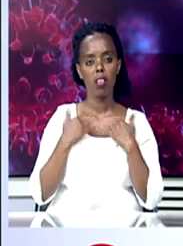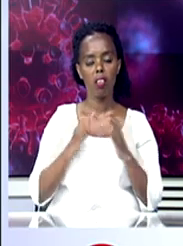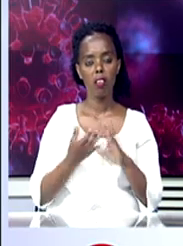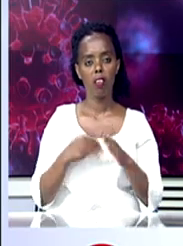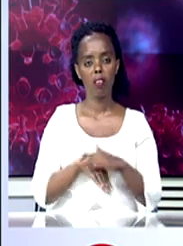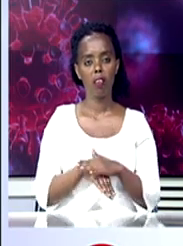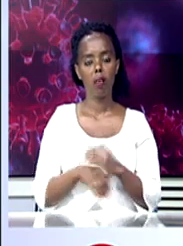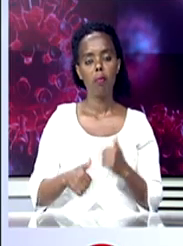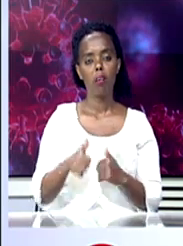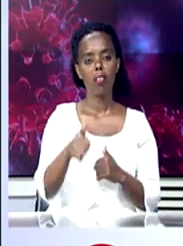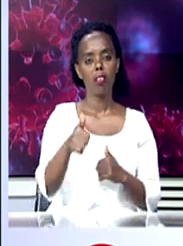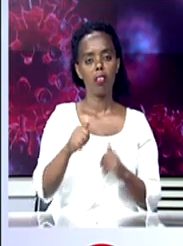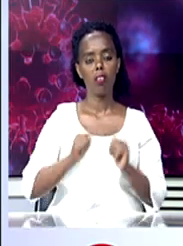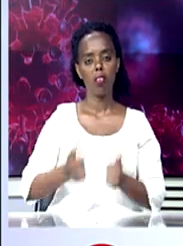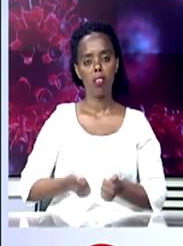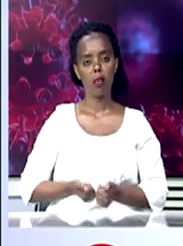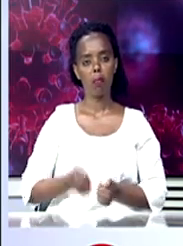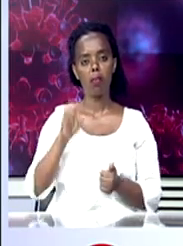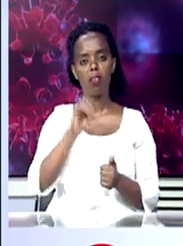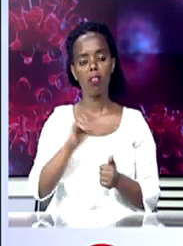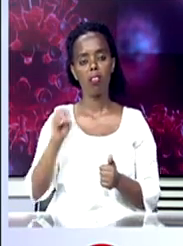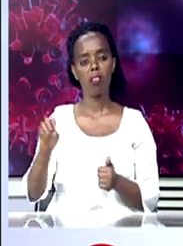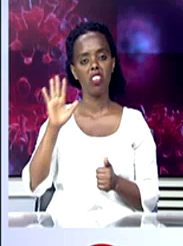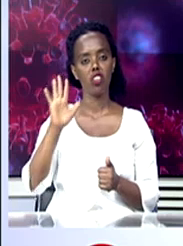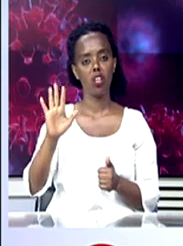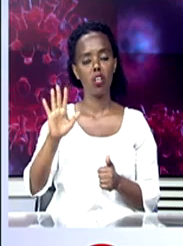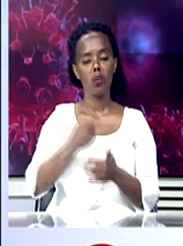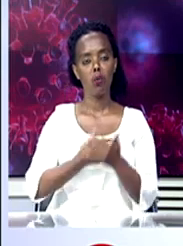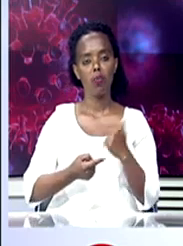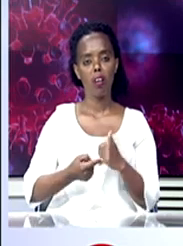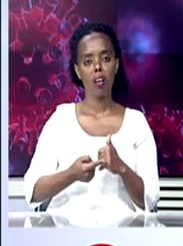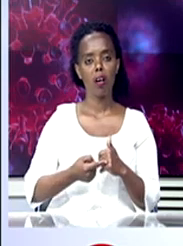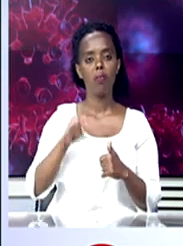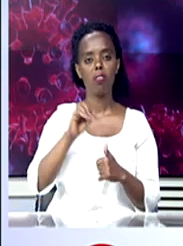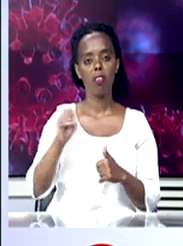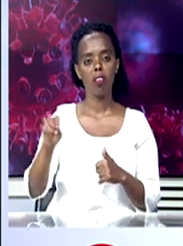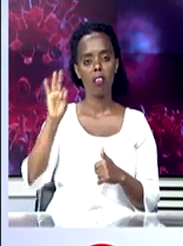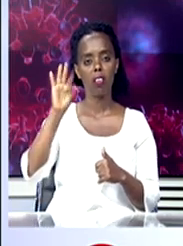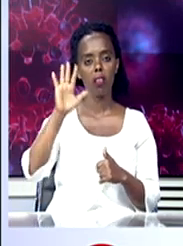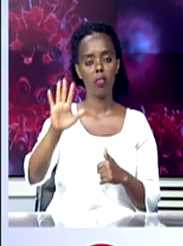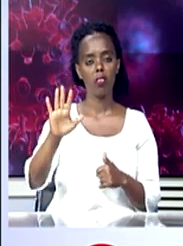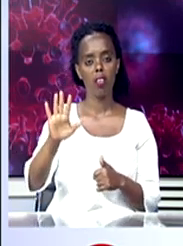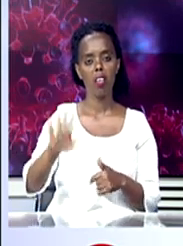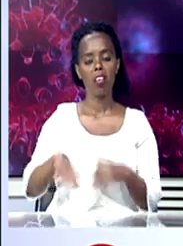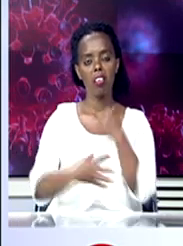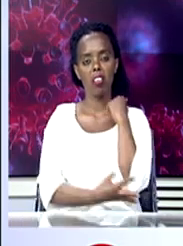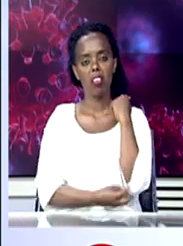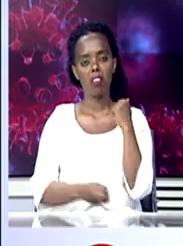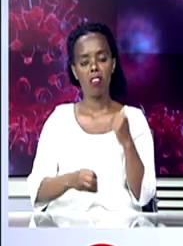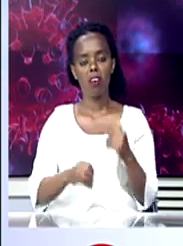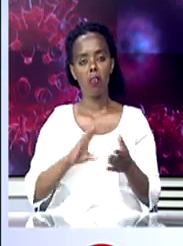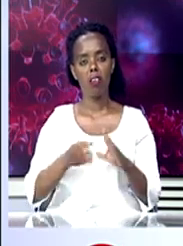of dande mata satin jirate bulu persentan shankofada persentan zagaldami shan qoranno kan mirkanae heye sada ye